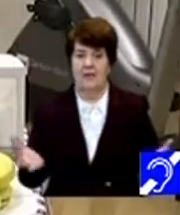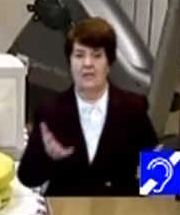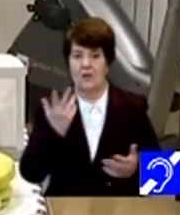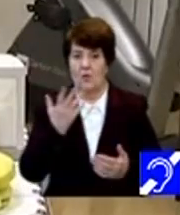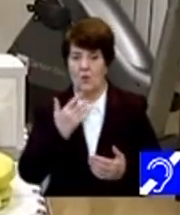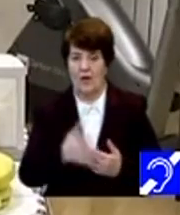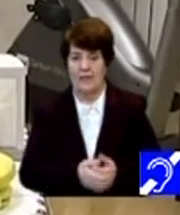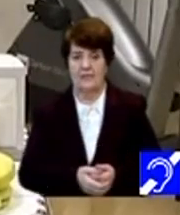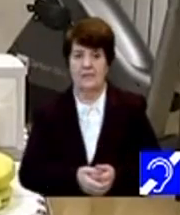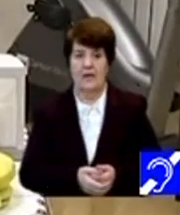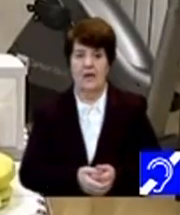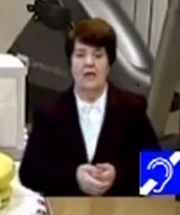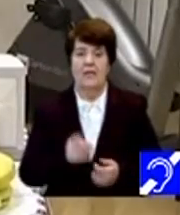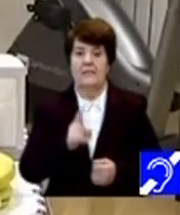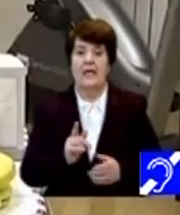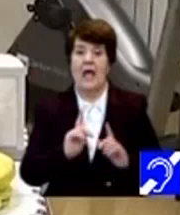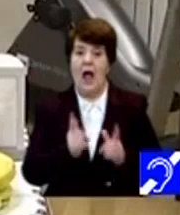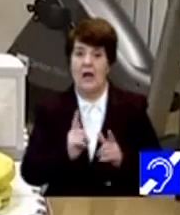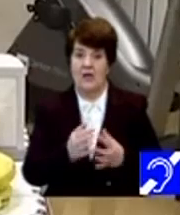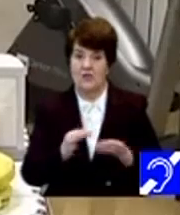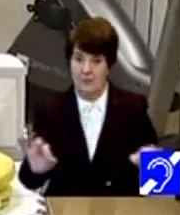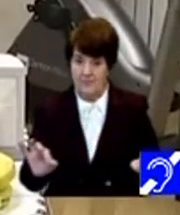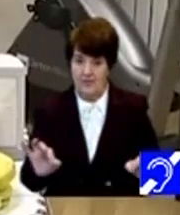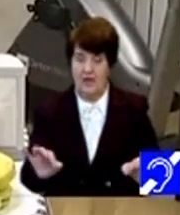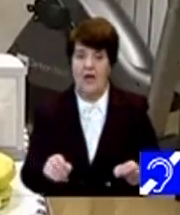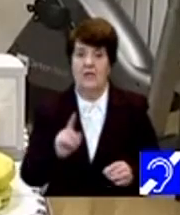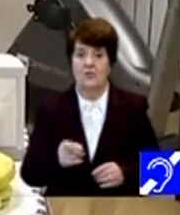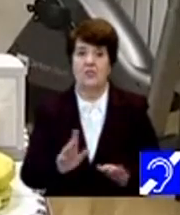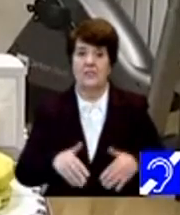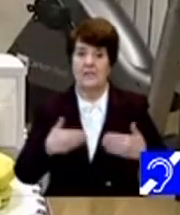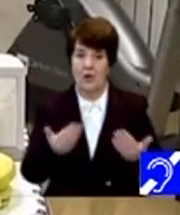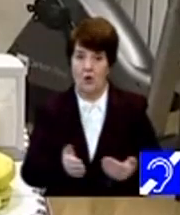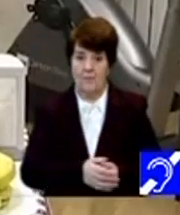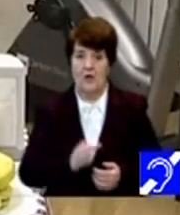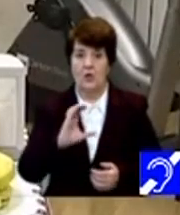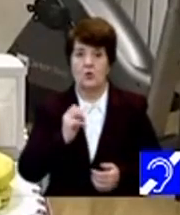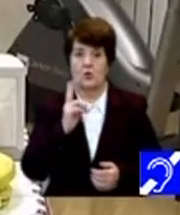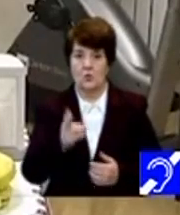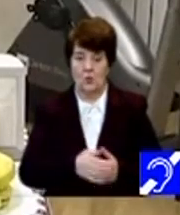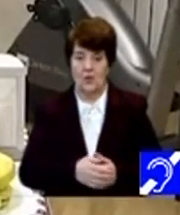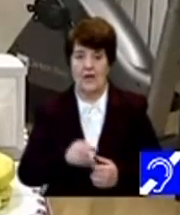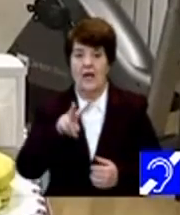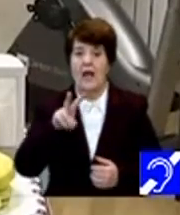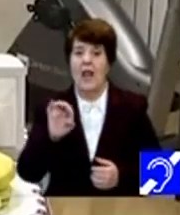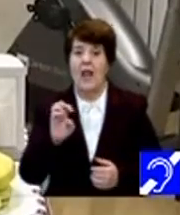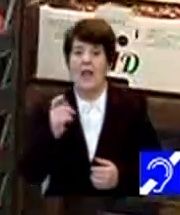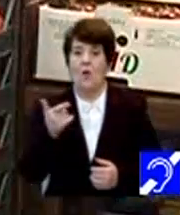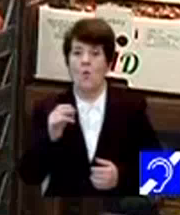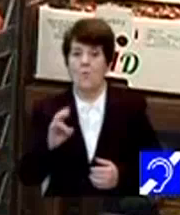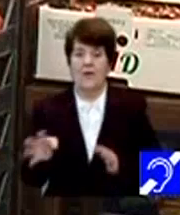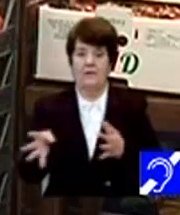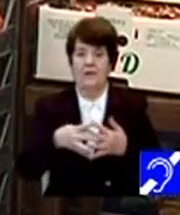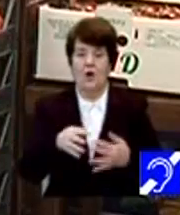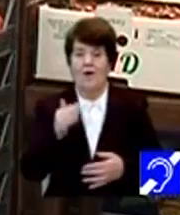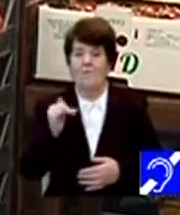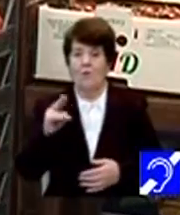diferiți coloranți, aromatizatori, se acceptă și se recomandă sucurile fresh de legume în